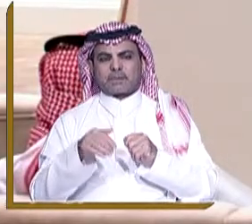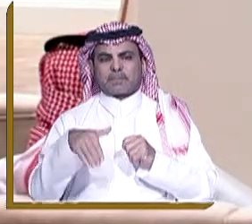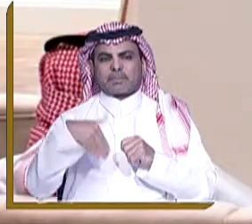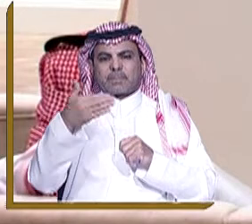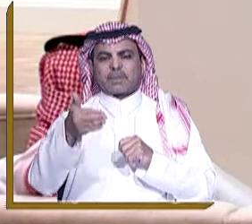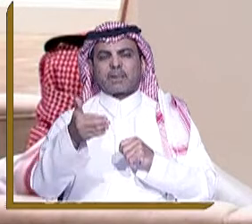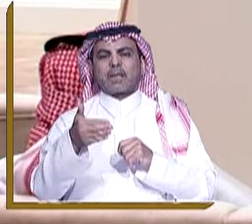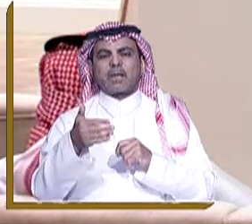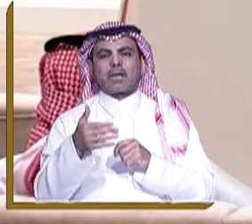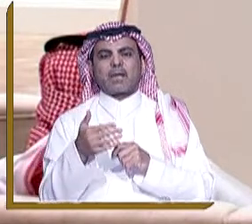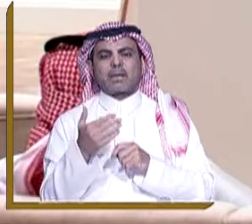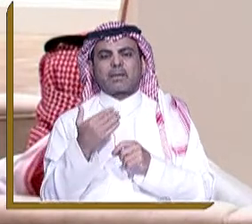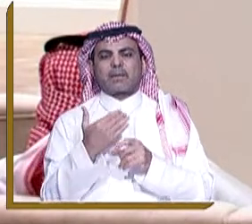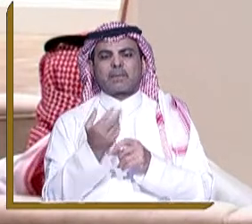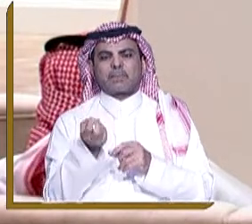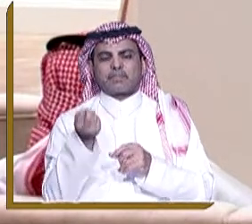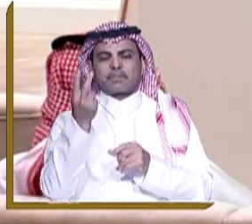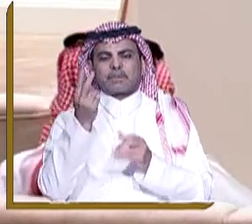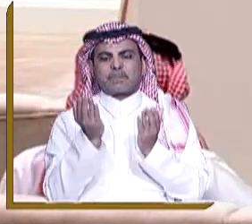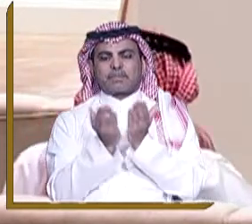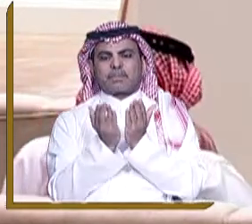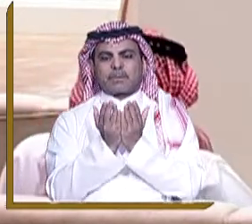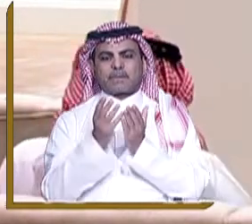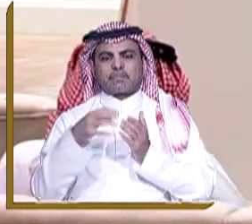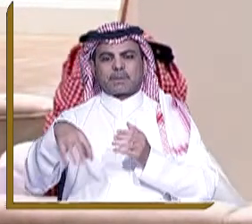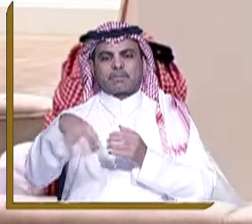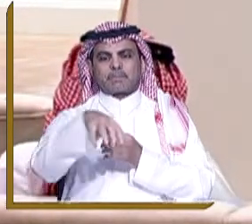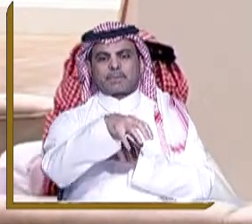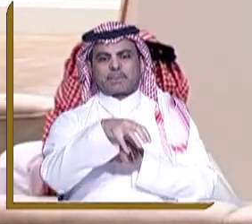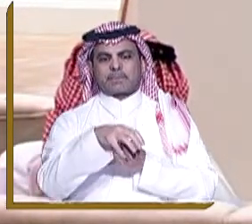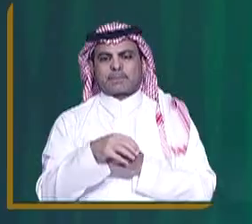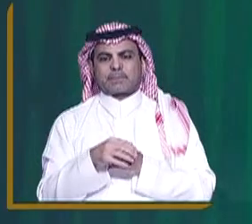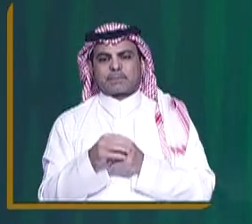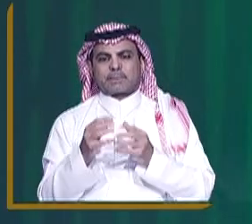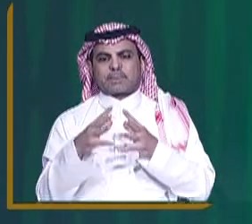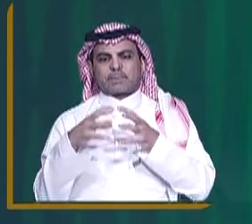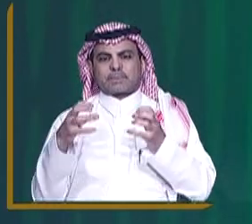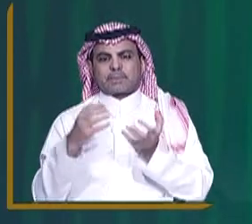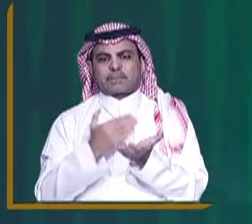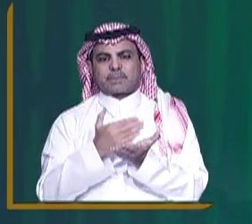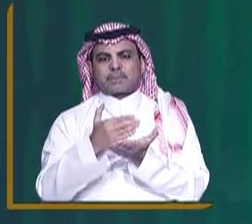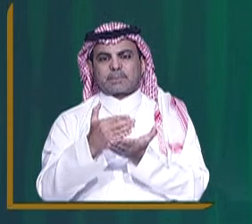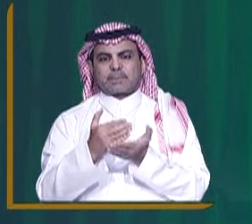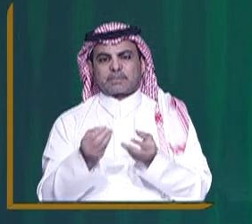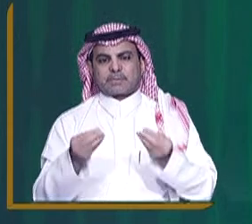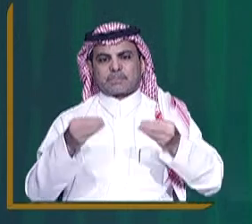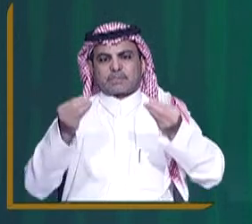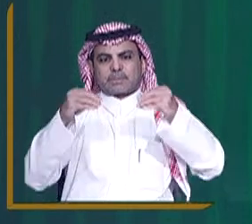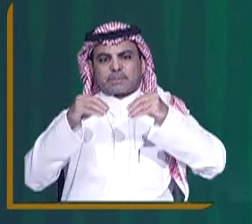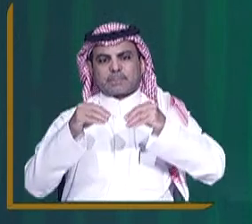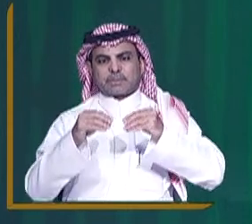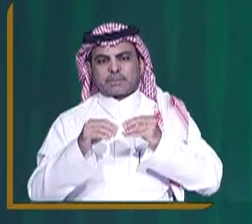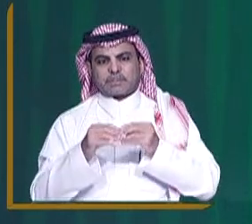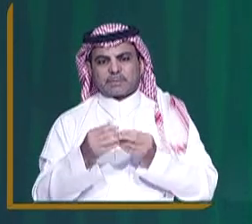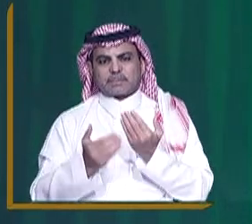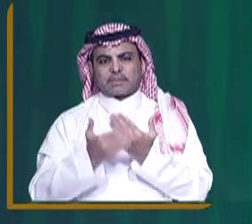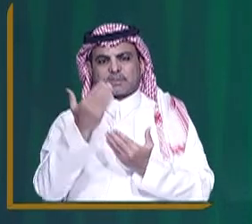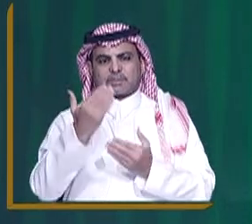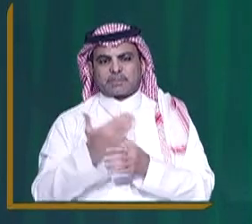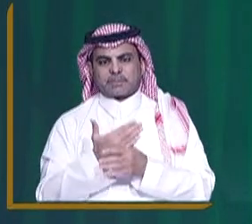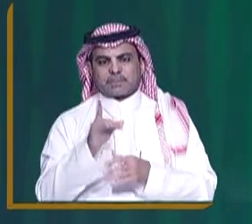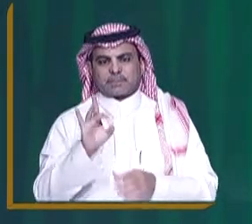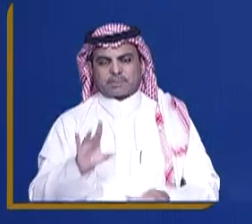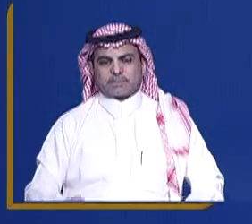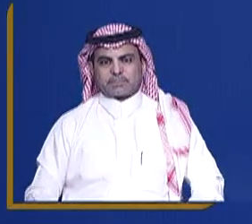إلقاء مشروع المدارس المستقلة. نعم. فممكن توضح لنا أكثر هذا الملف مسجدات فيه؟ إن شاء